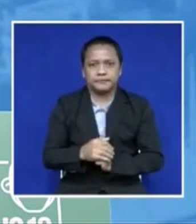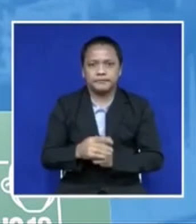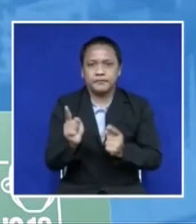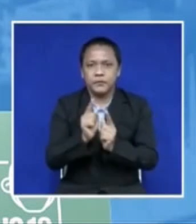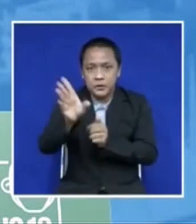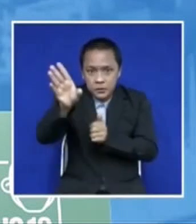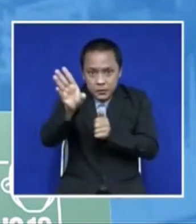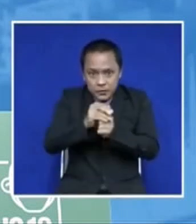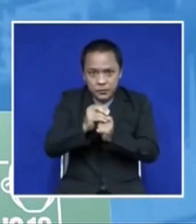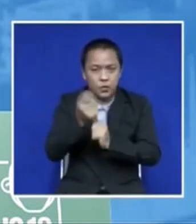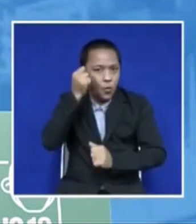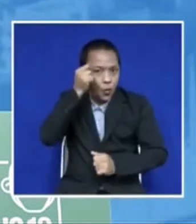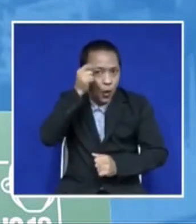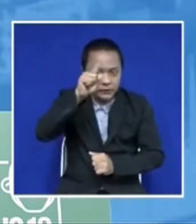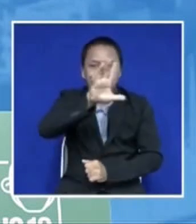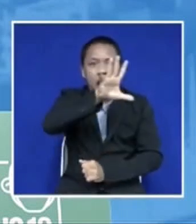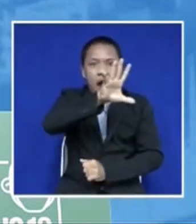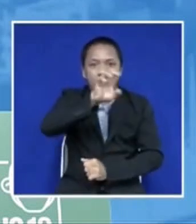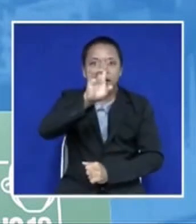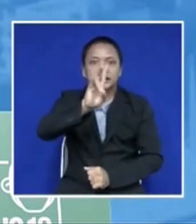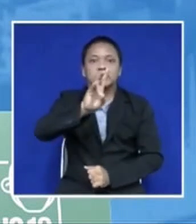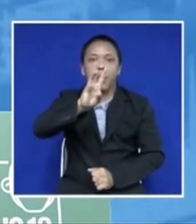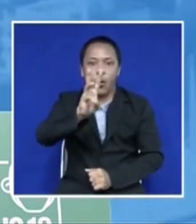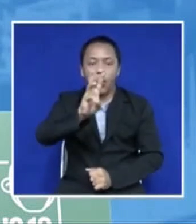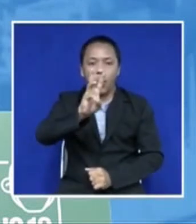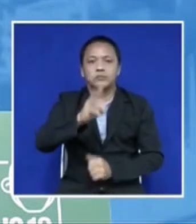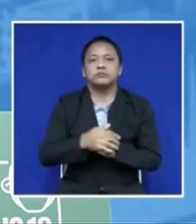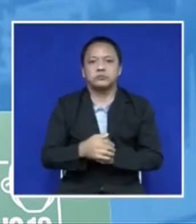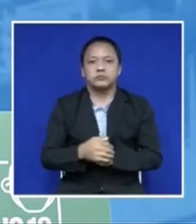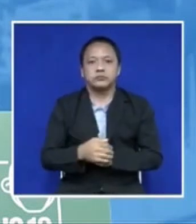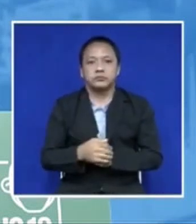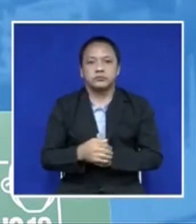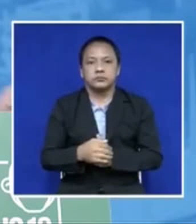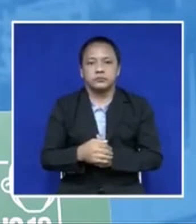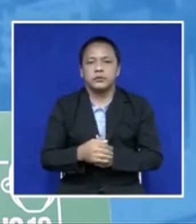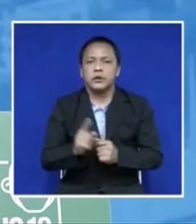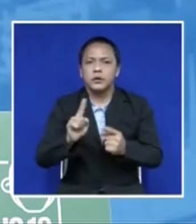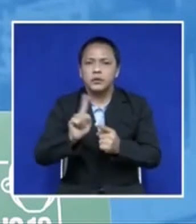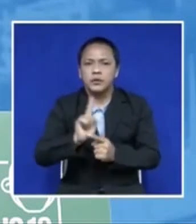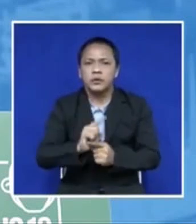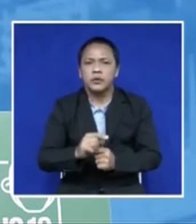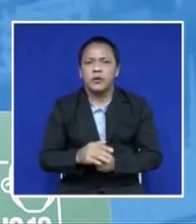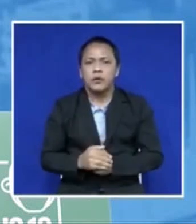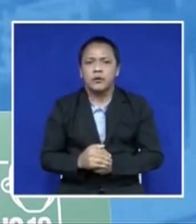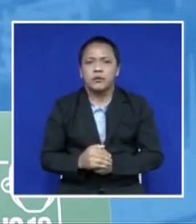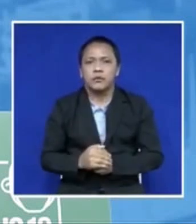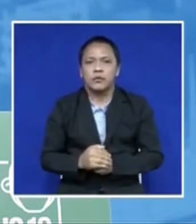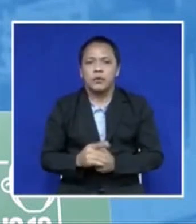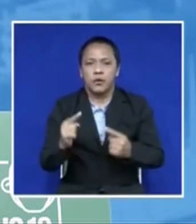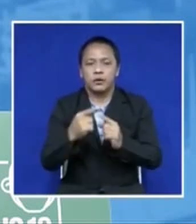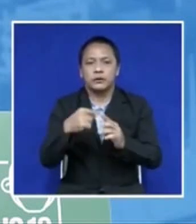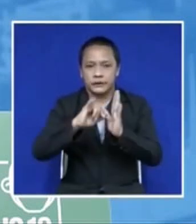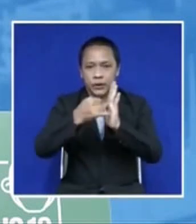ว่าจะมาจากรายงานต่างด้าวโดยเฉพาะแรงงานเวียนมาเพราะเกี่ยวพันกับผู้ป่วยรายแรกและทันทีที่ลงไปสำรวจเพราะว่าตอน